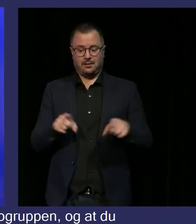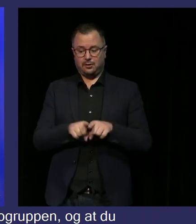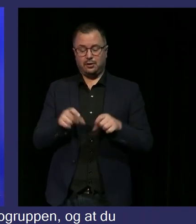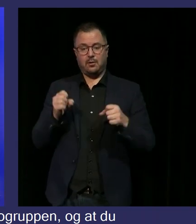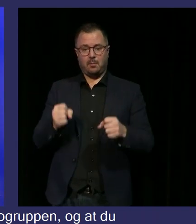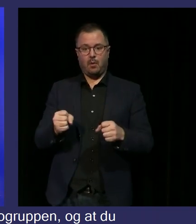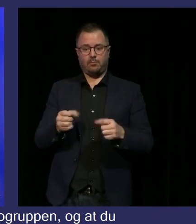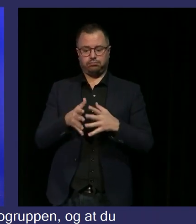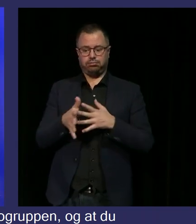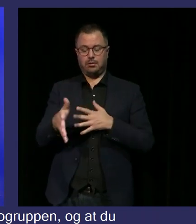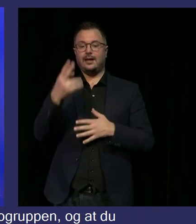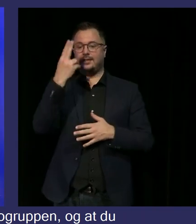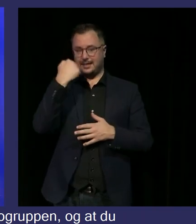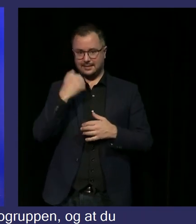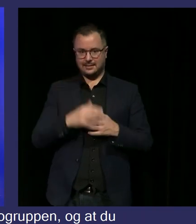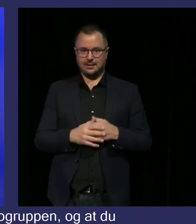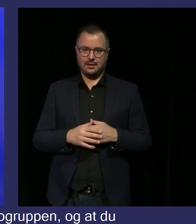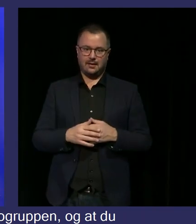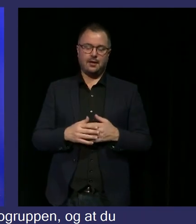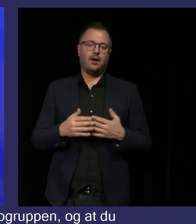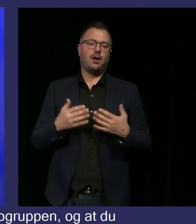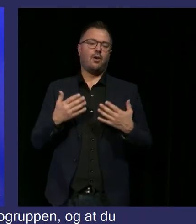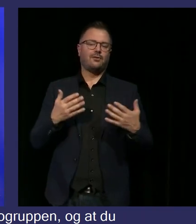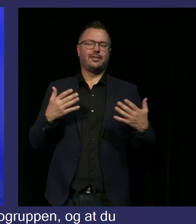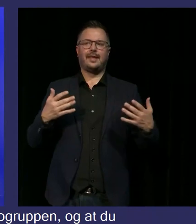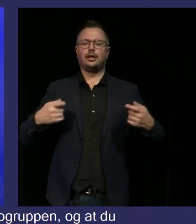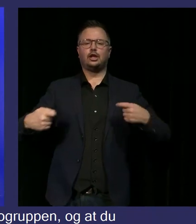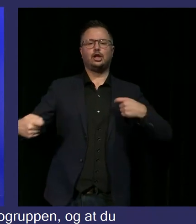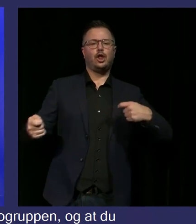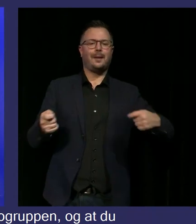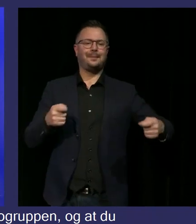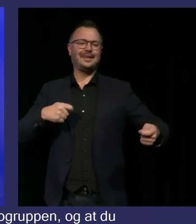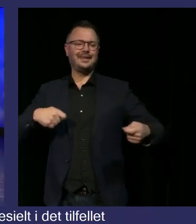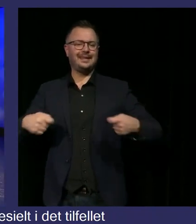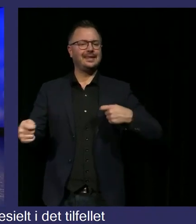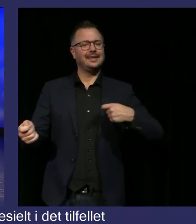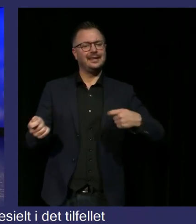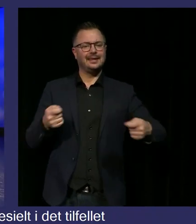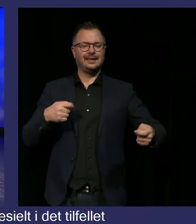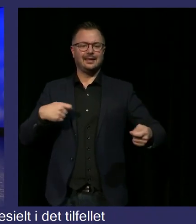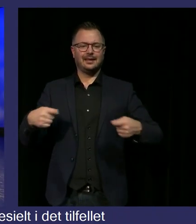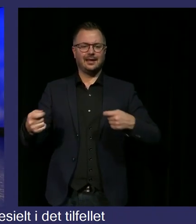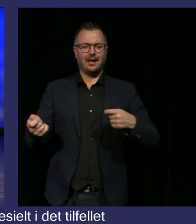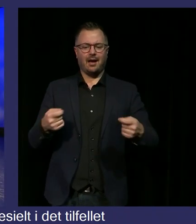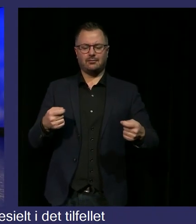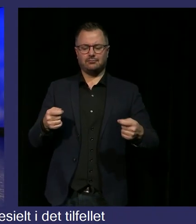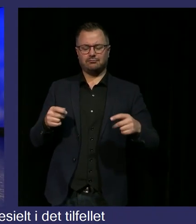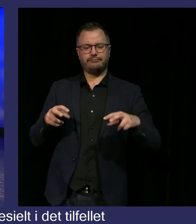deg. Altså så den dynamikken du får da, når du faktisk setter sammen